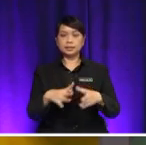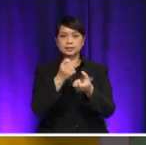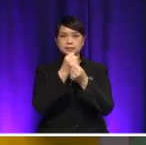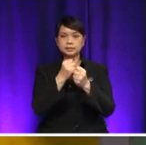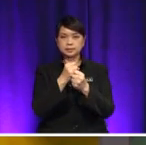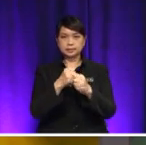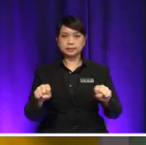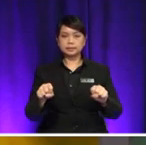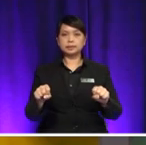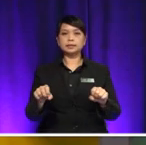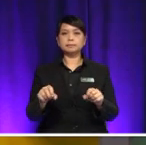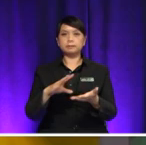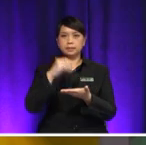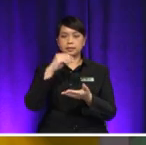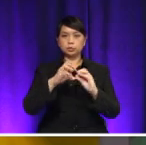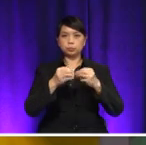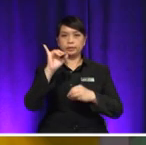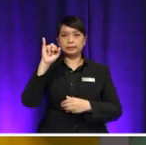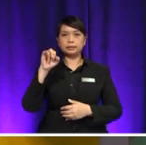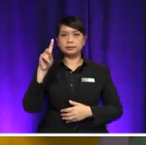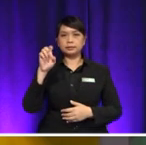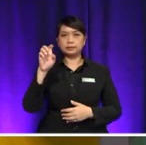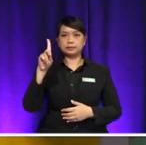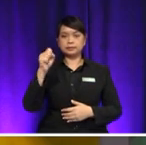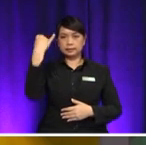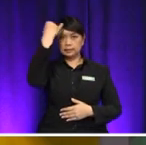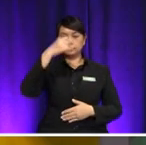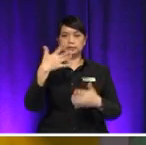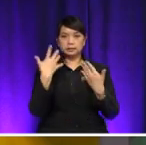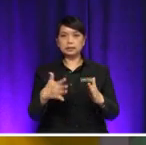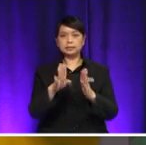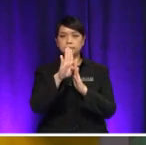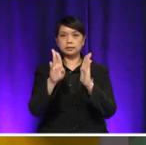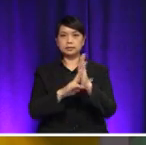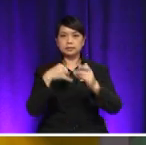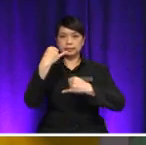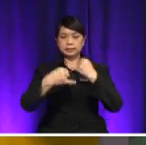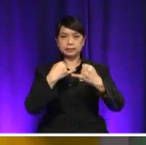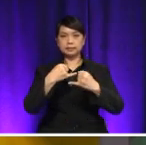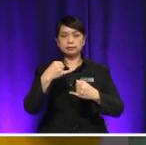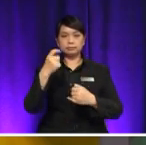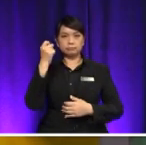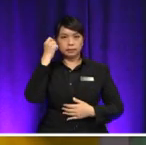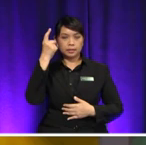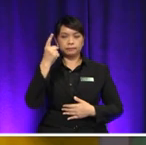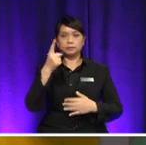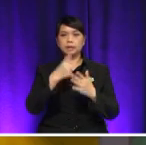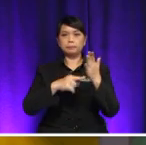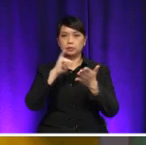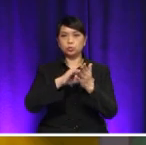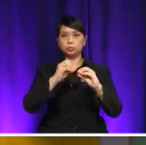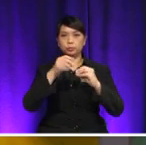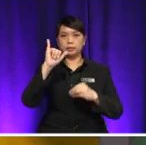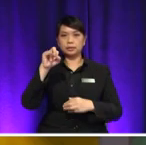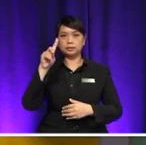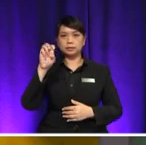tentang nobu index eh dan Ivan telah pun bergaya mentafsi dan mentarif apa itu nomor indeks Irfan